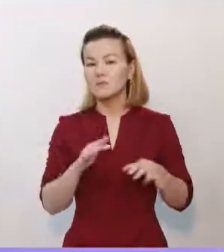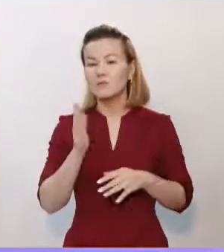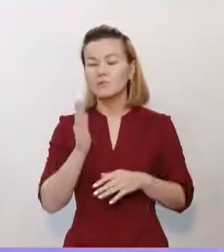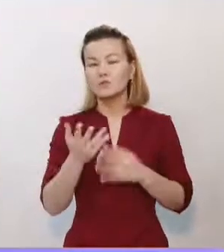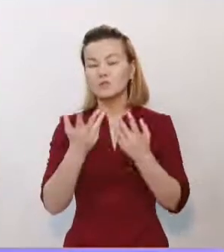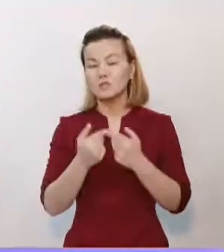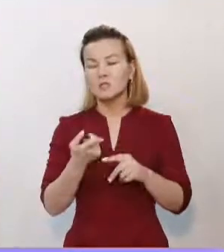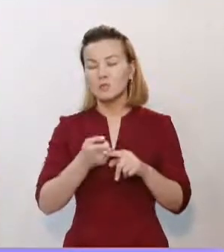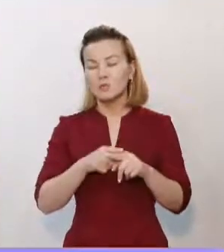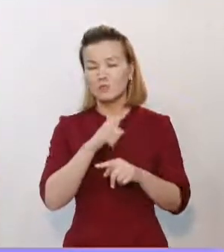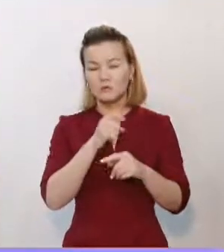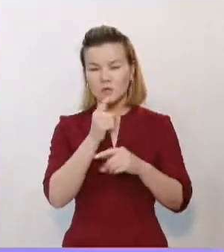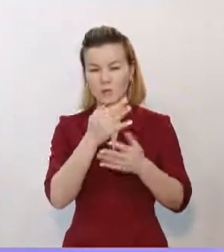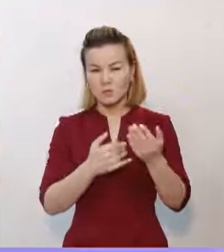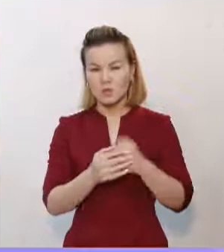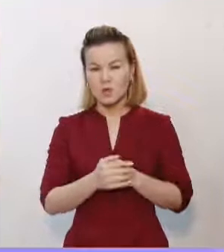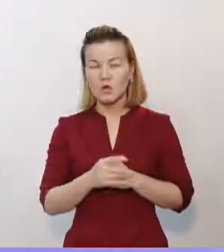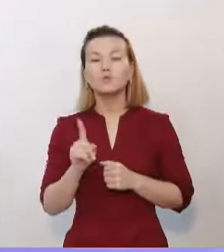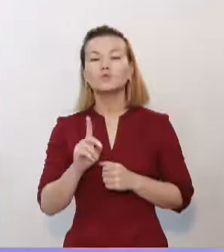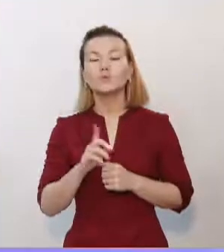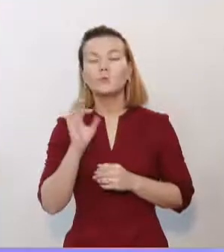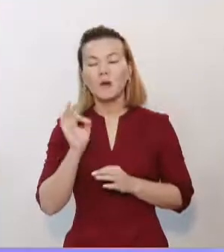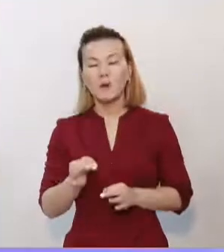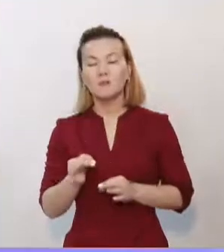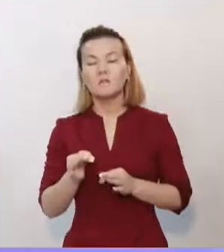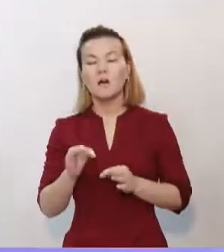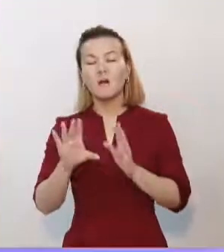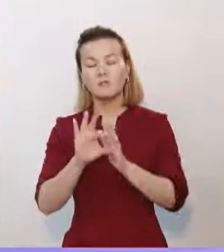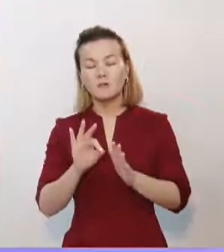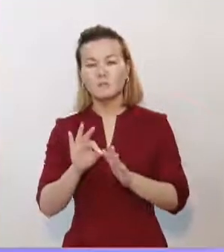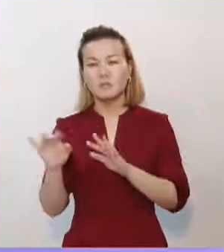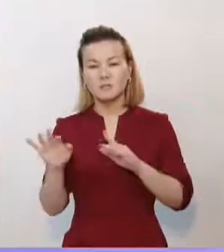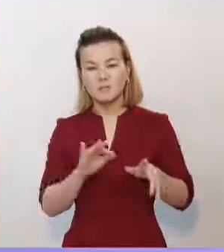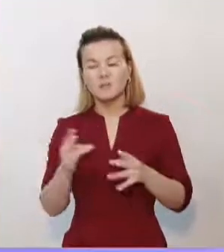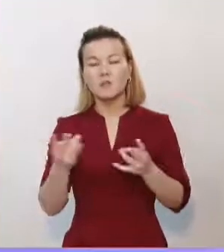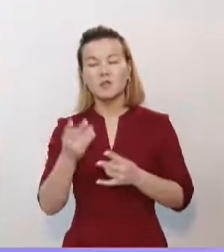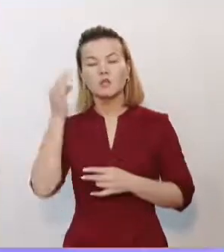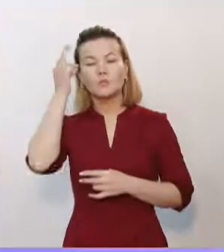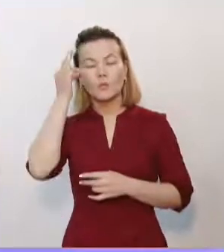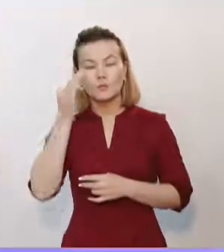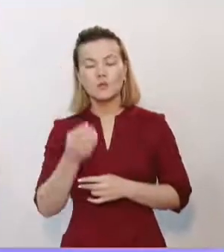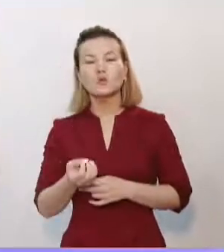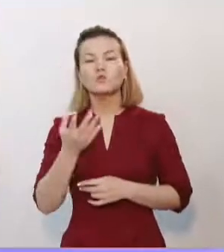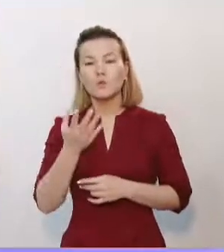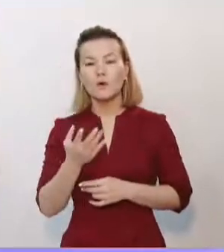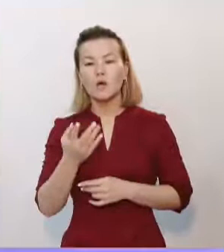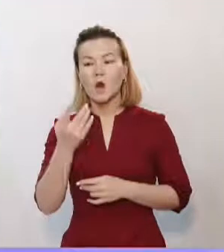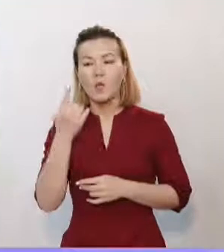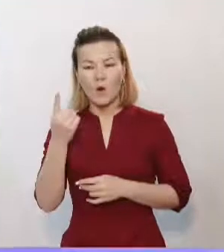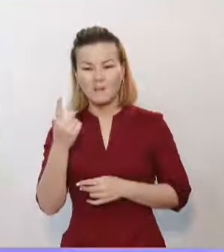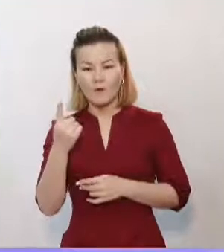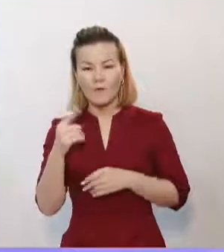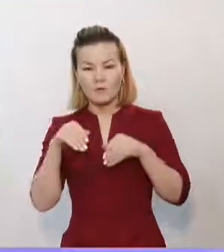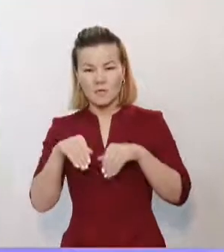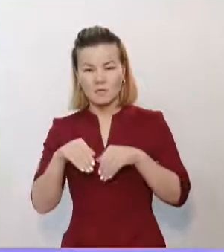задачу? Чтобы правильно выбрать действие, надо вспомнить, сколько у одного